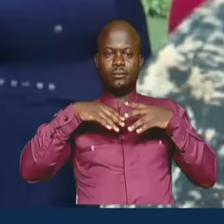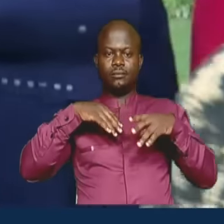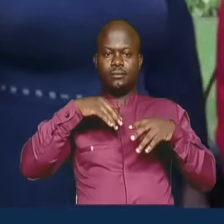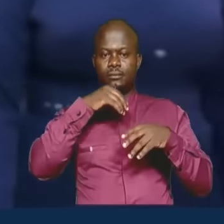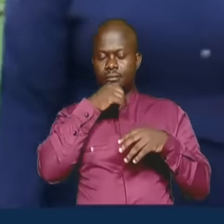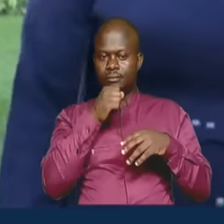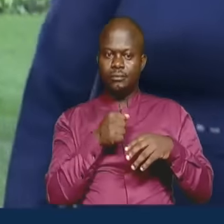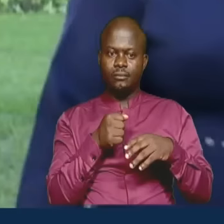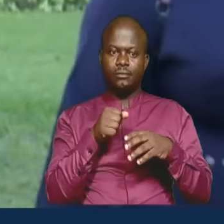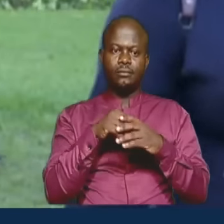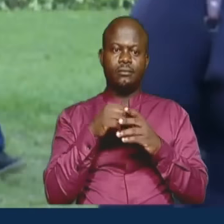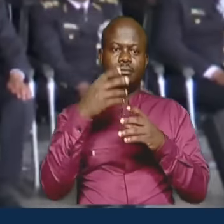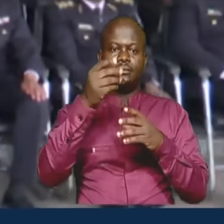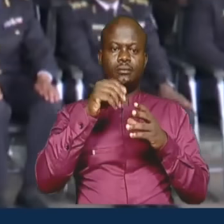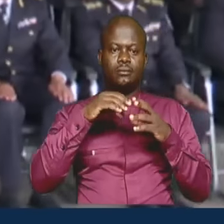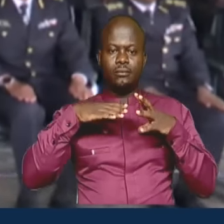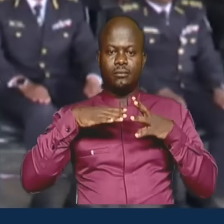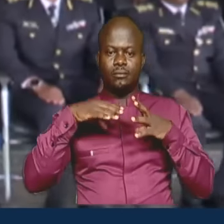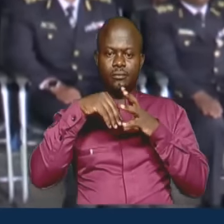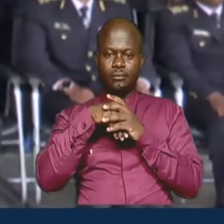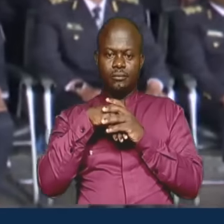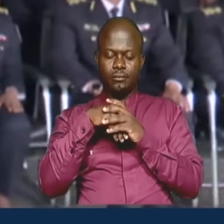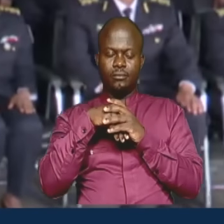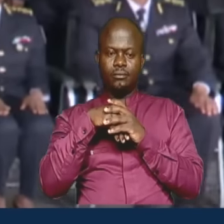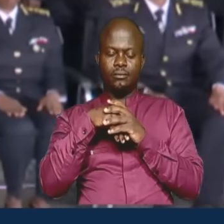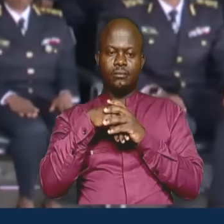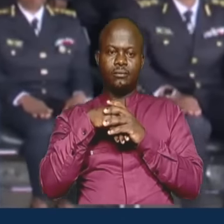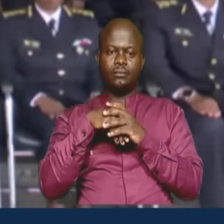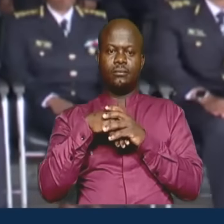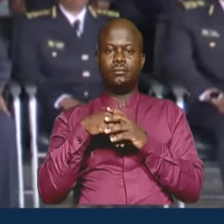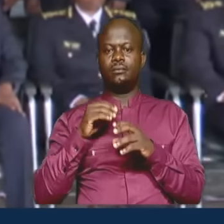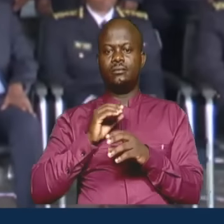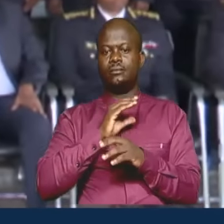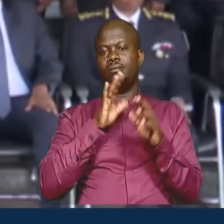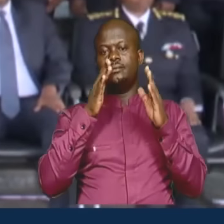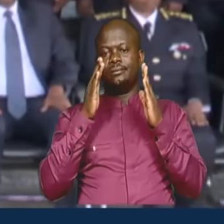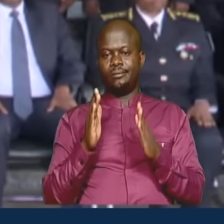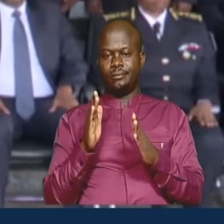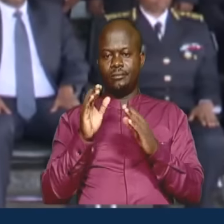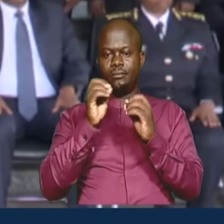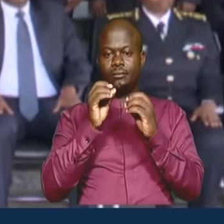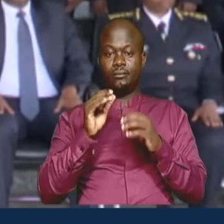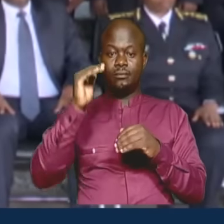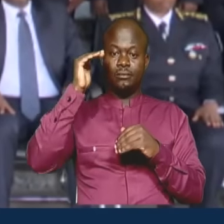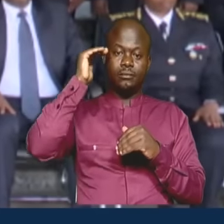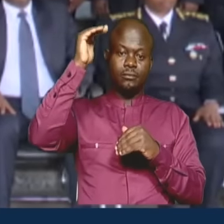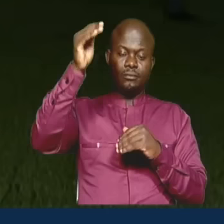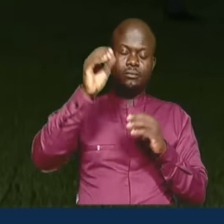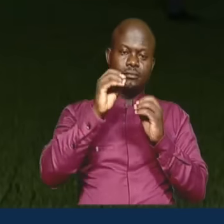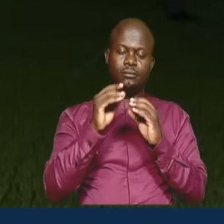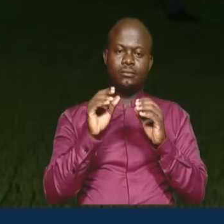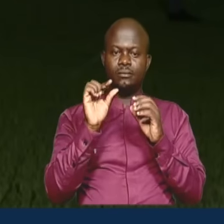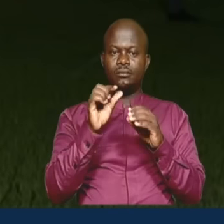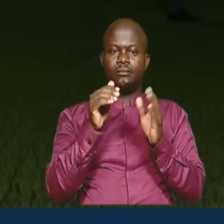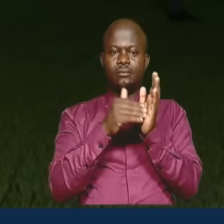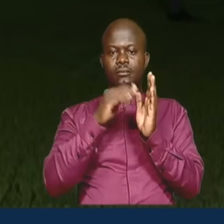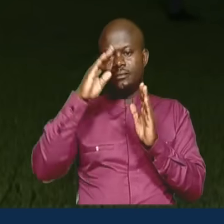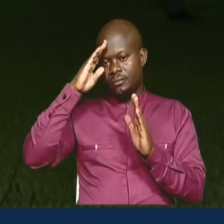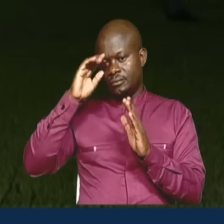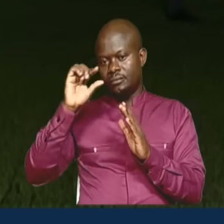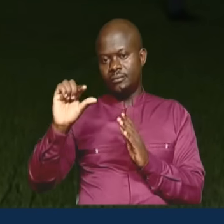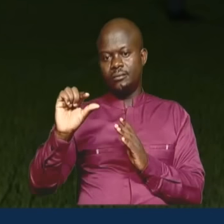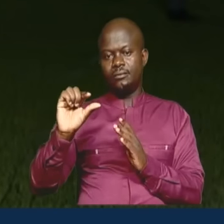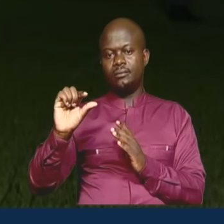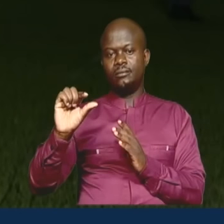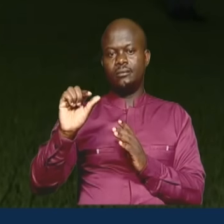cy'izabukuru. Mu bagiye mu kiruhuko cy'izabukuru harimo abari ku rwego rw'abakomiseri, abofisiye bakuru, abofisiye bato ndetse n'abapolisi